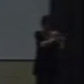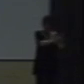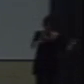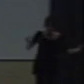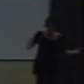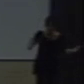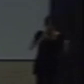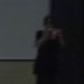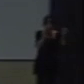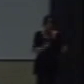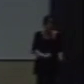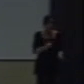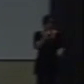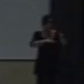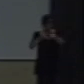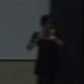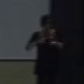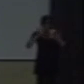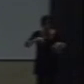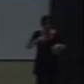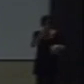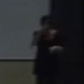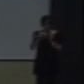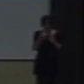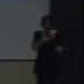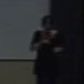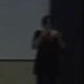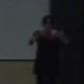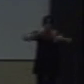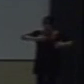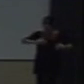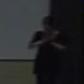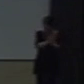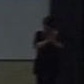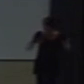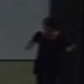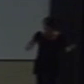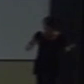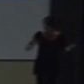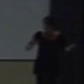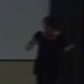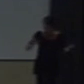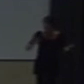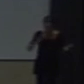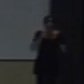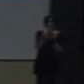fer-ho d'una forma creïble i veraç és la mateixa. Al final ens trobem a primer de periodisme dient les